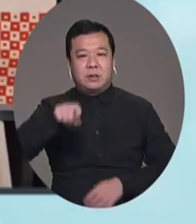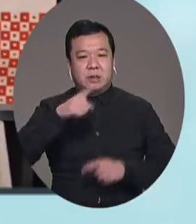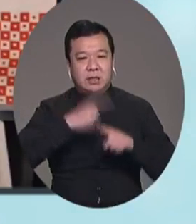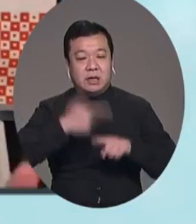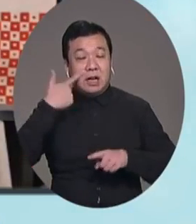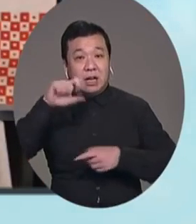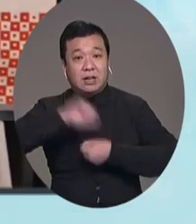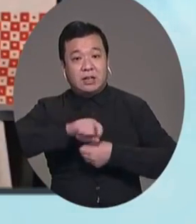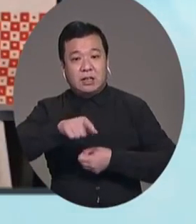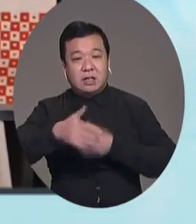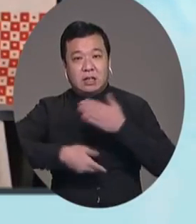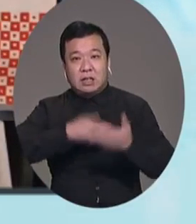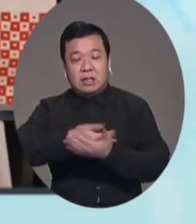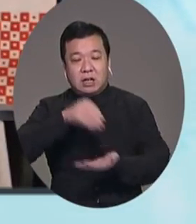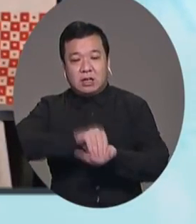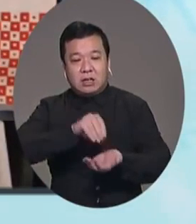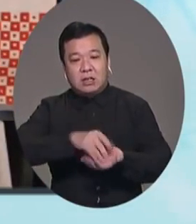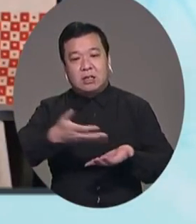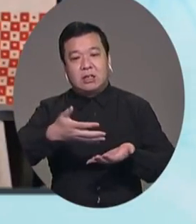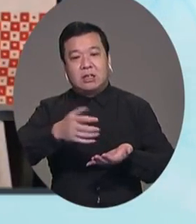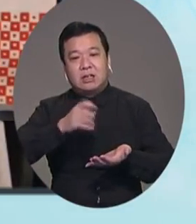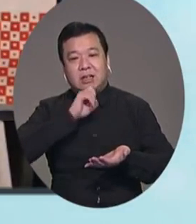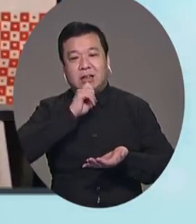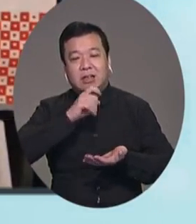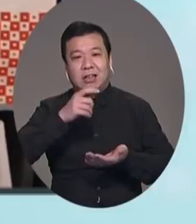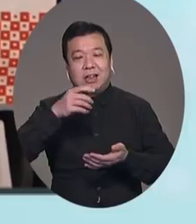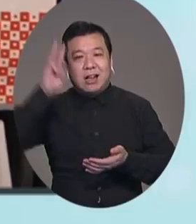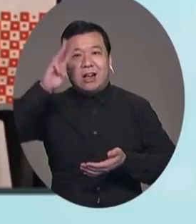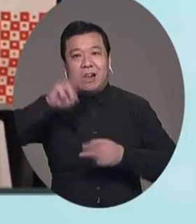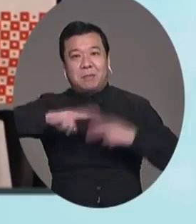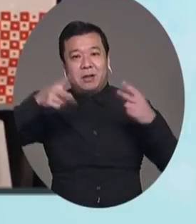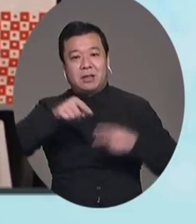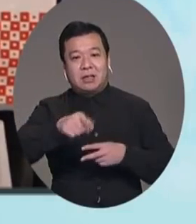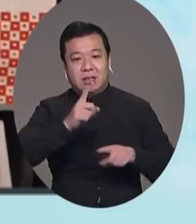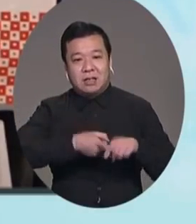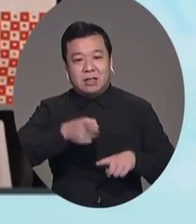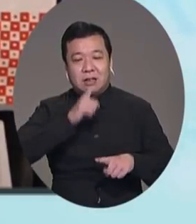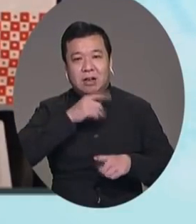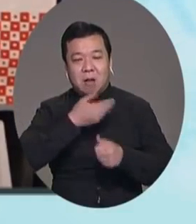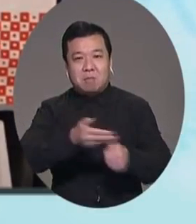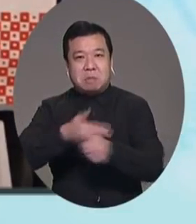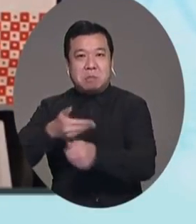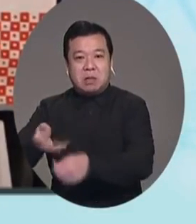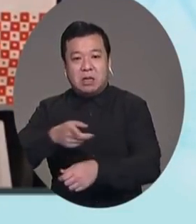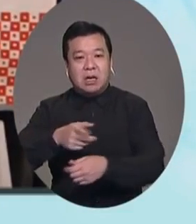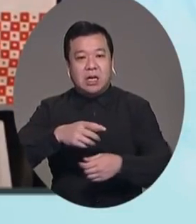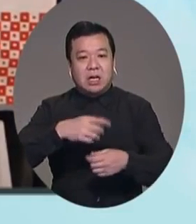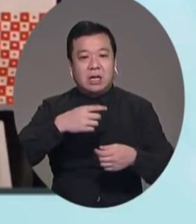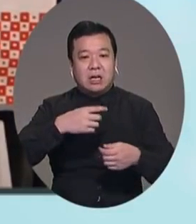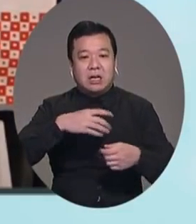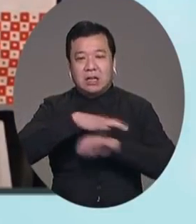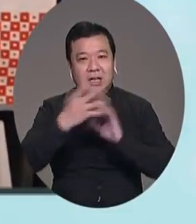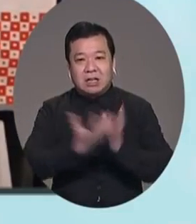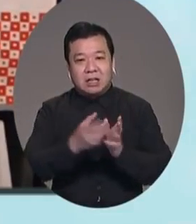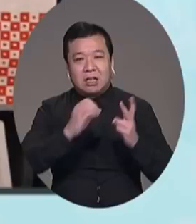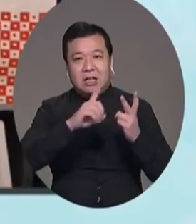的法例你去重新去定義過、當時的誓言的話，就會可以 DQ 或者可以是令到、在